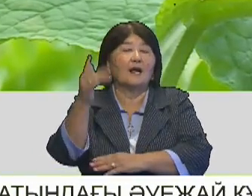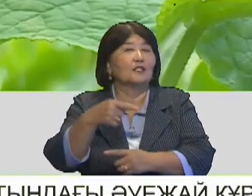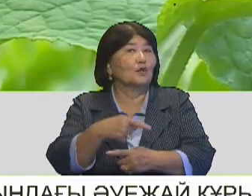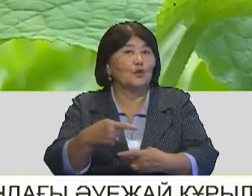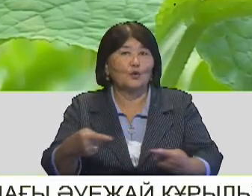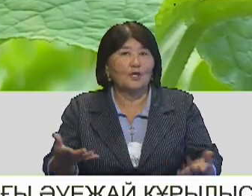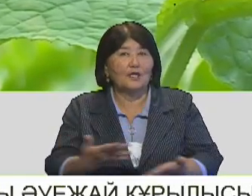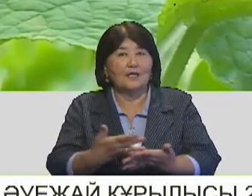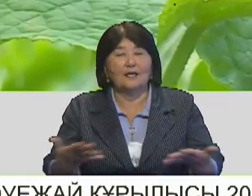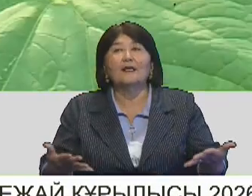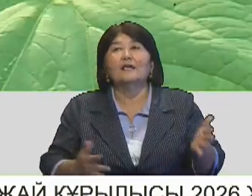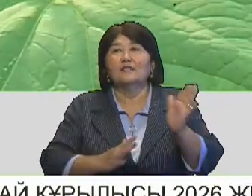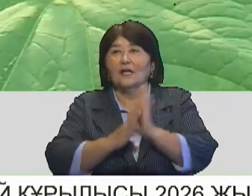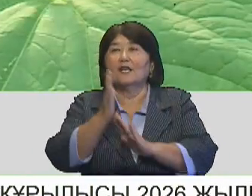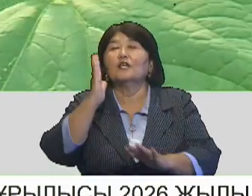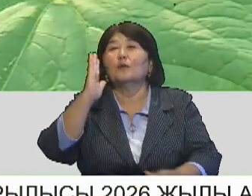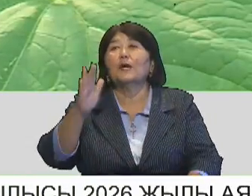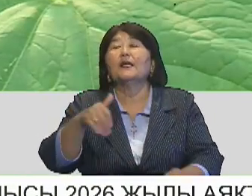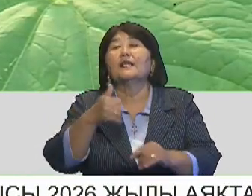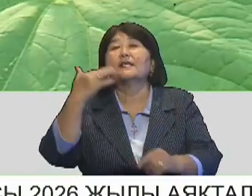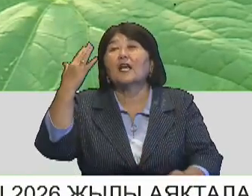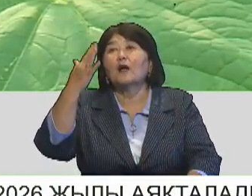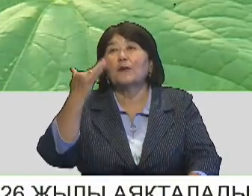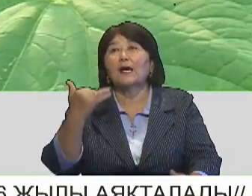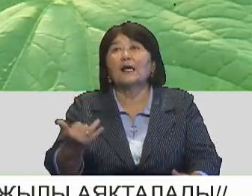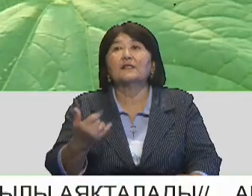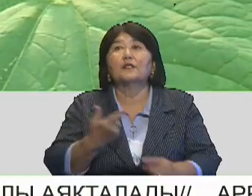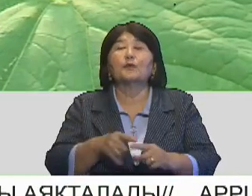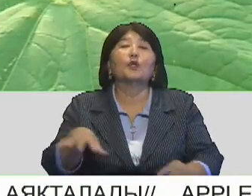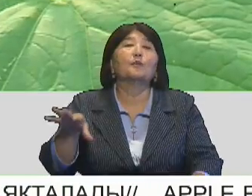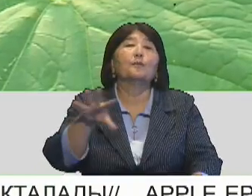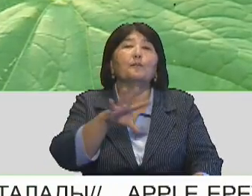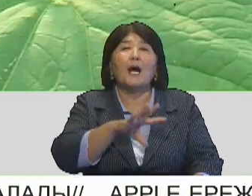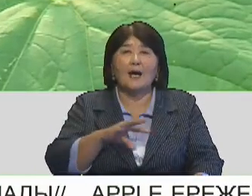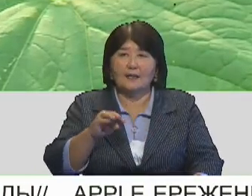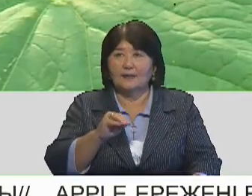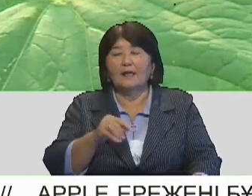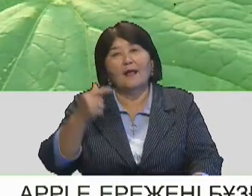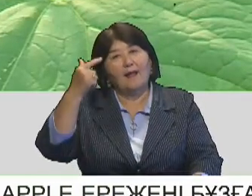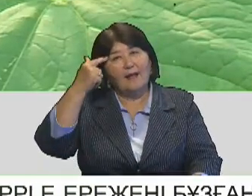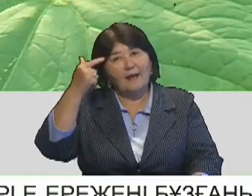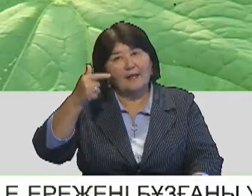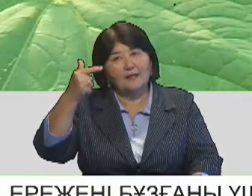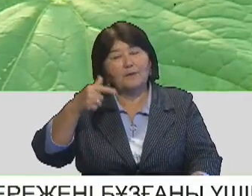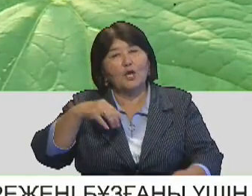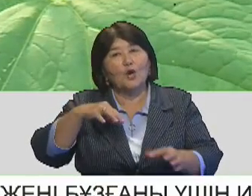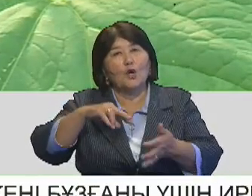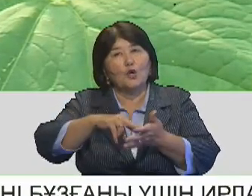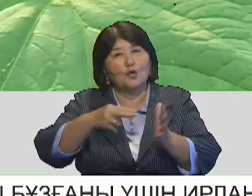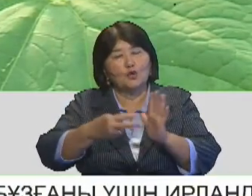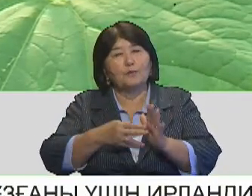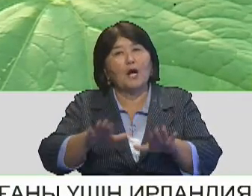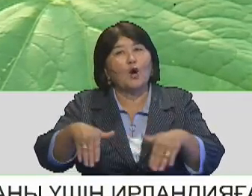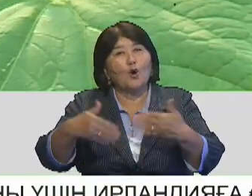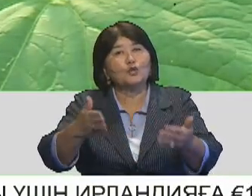де келешек шығаратын боламыз. Негізгі мақсатымыз енді біз қазір бұның барлығын мынау ғылыми жобаға ұсынатын